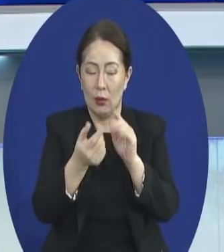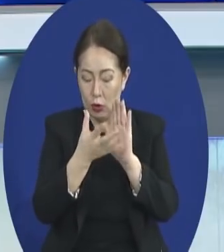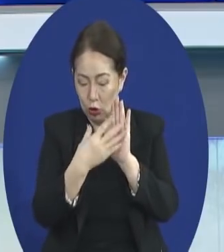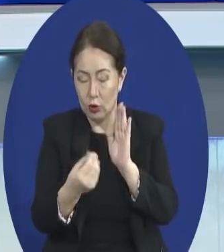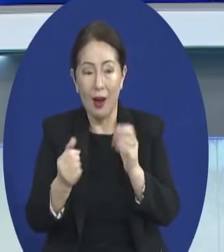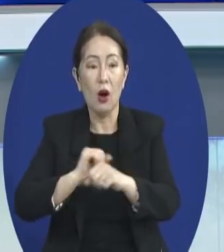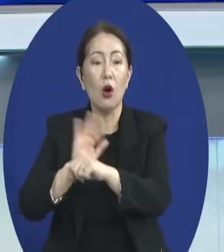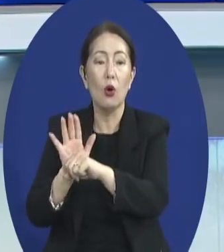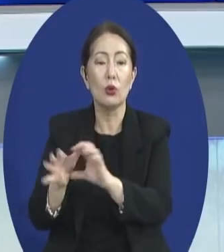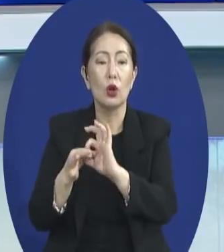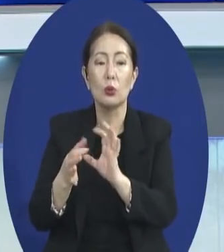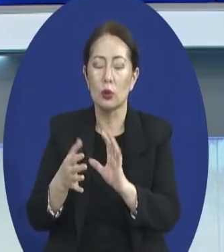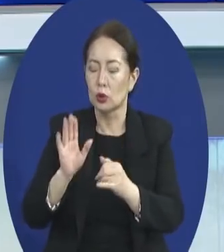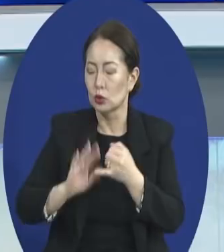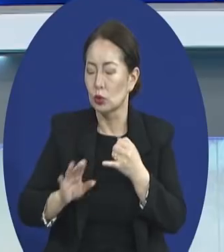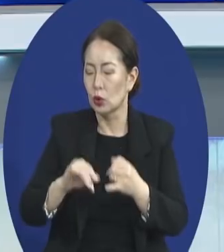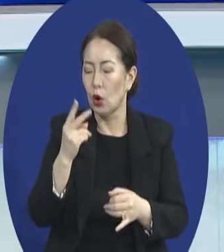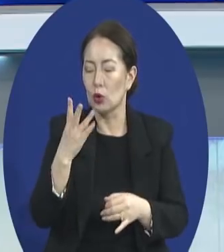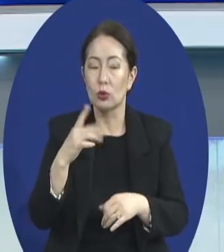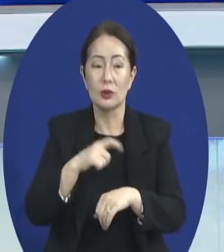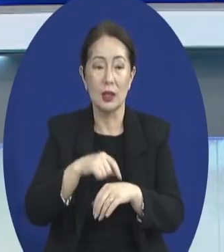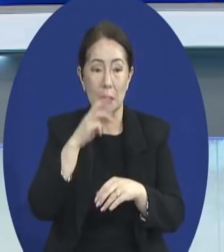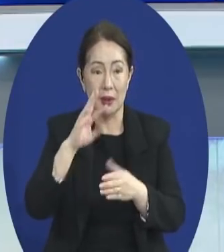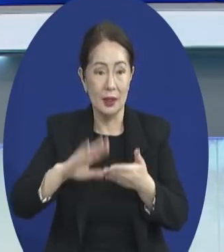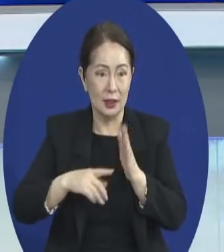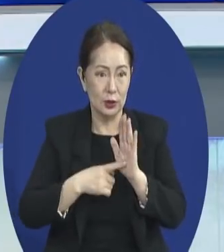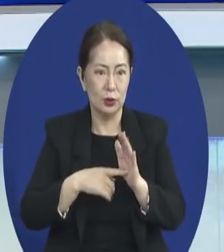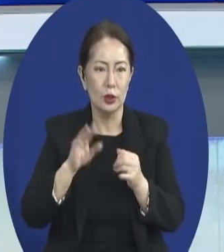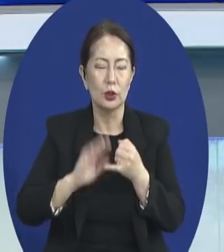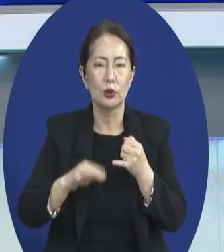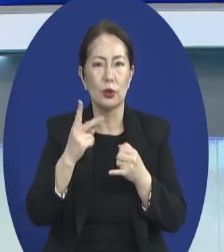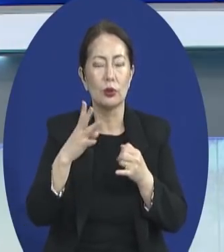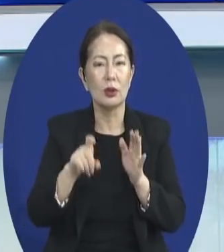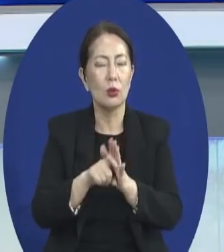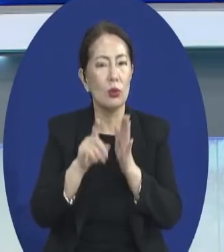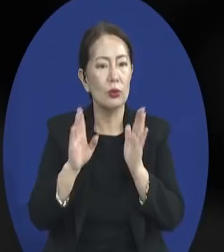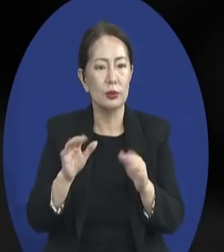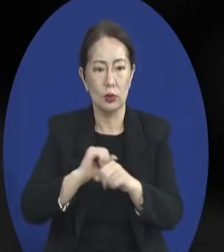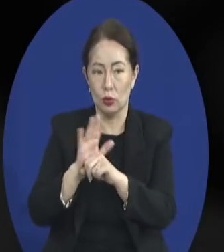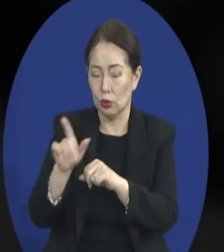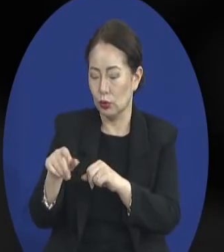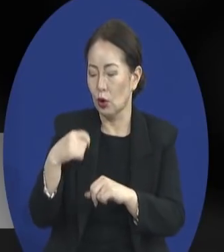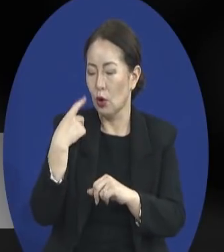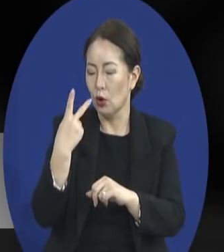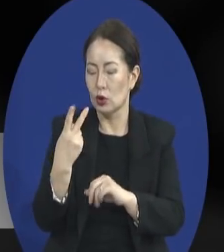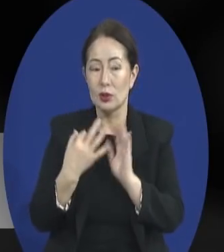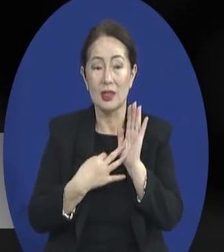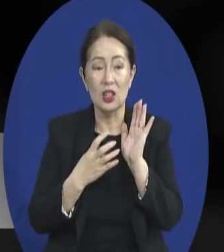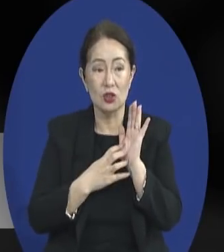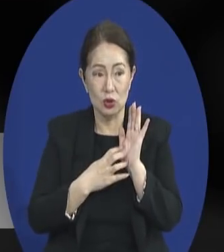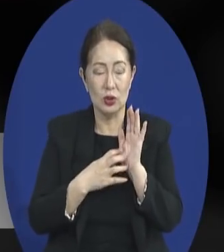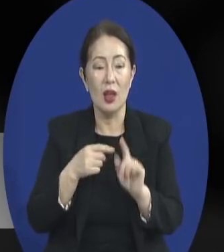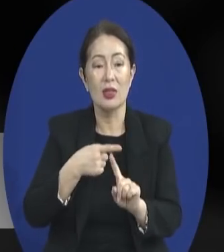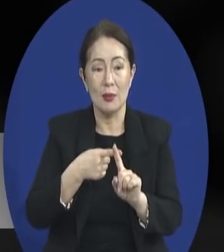тухай сүүлийн 24 цагийн мэдээлэлээс үзэгчдэд танилцуулъя. Сүүлийн 24 цагт коронавирус халдварын 289 тохиолдол